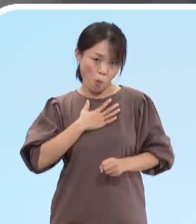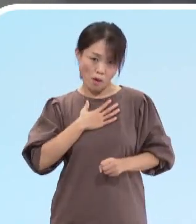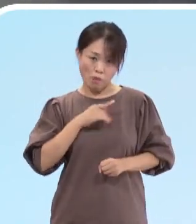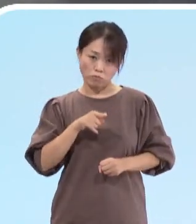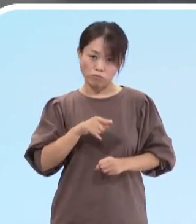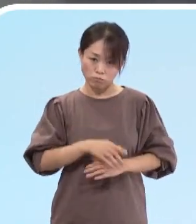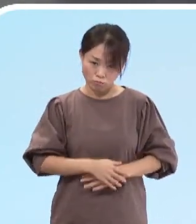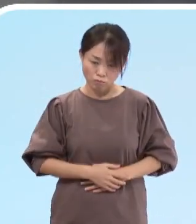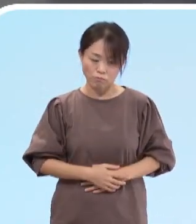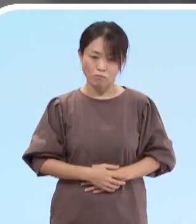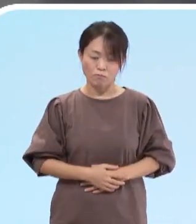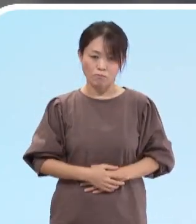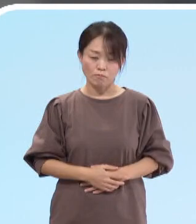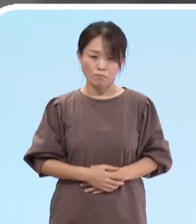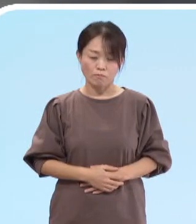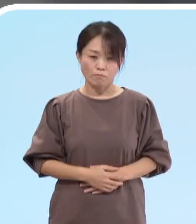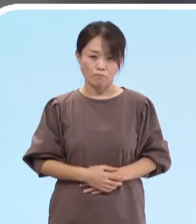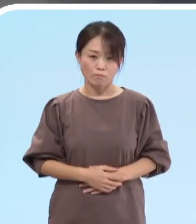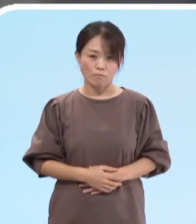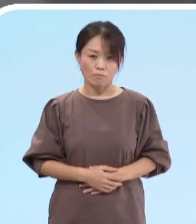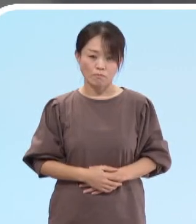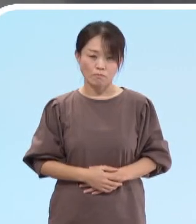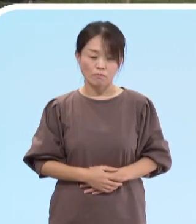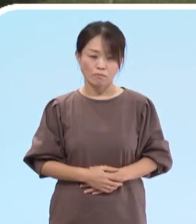はもうリアルタイムにこの画面で、